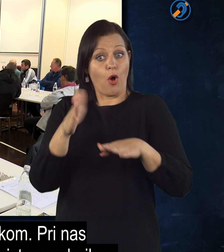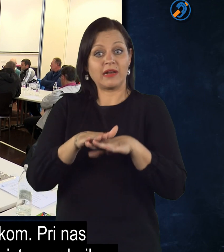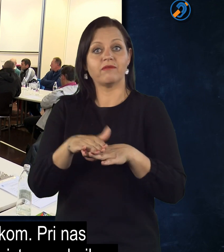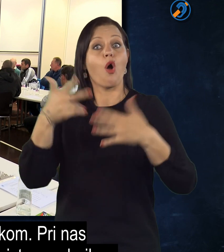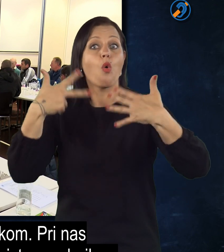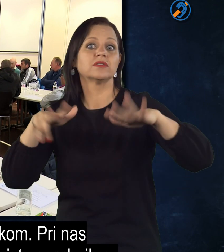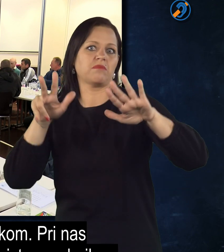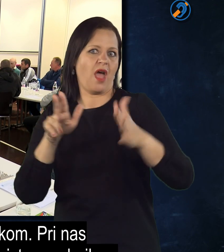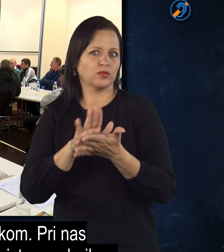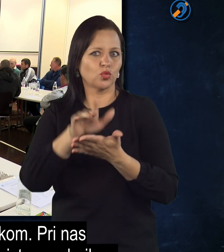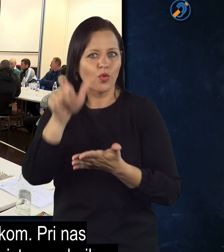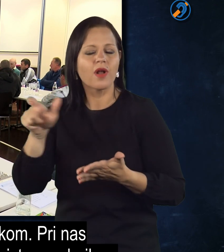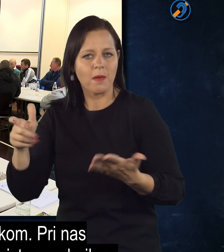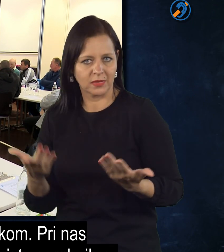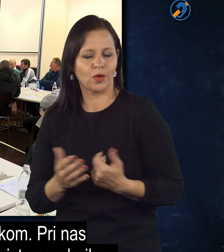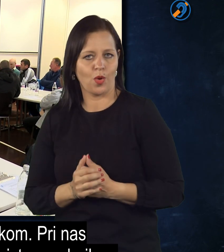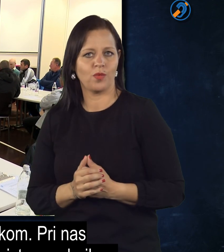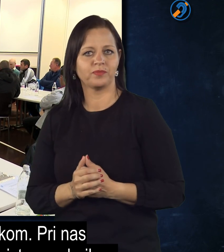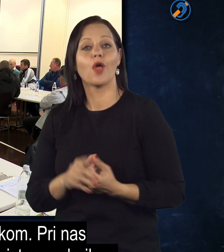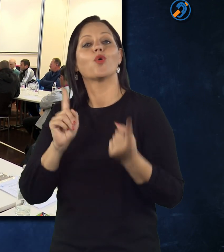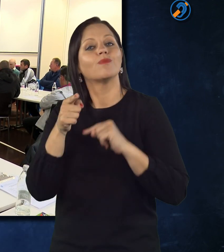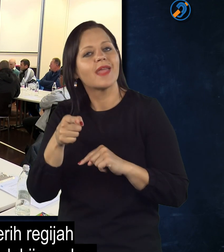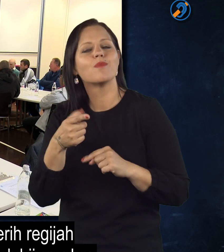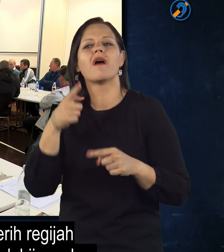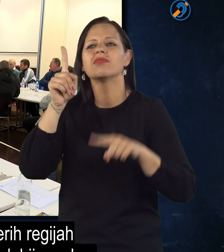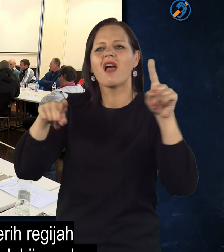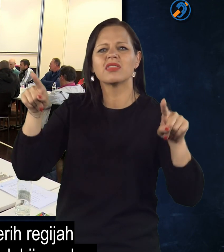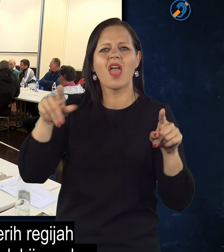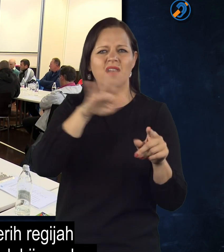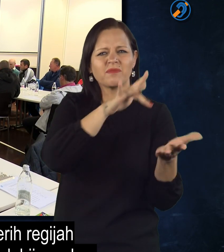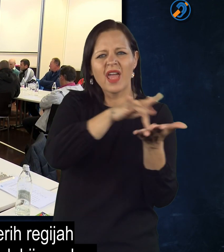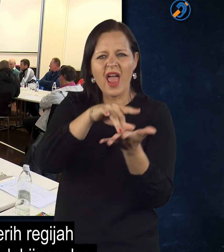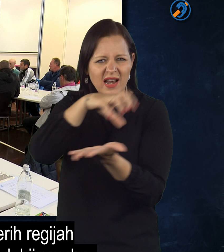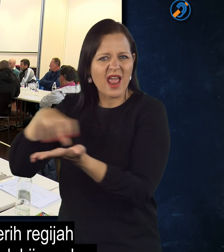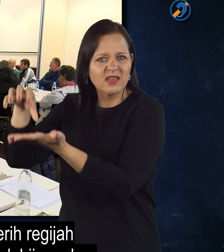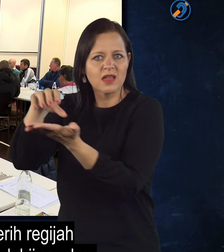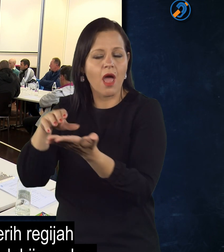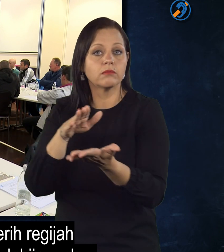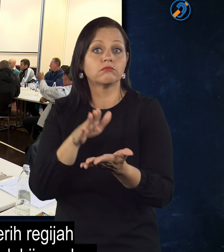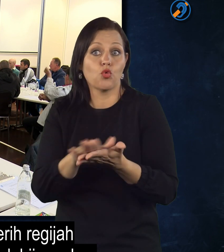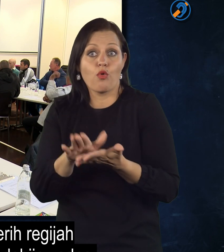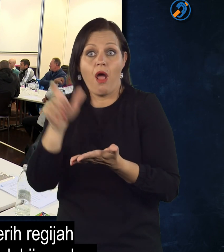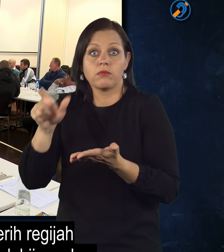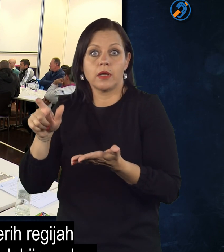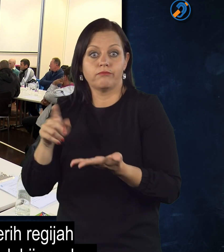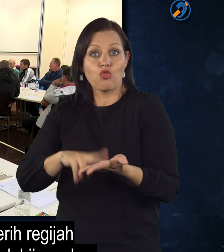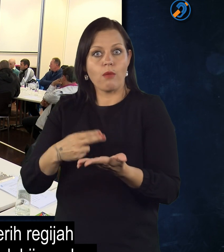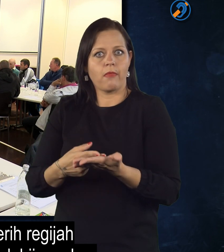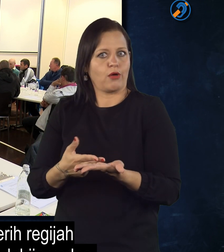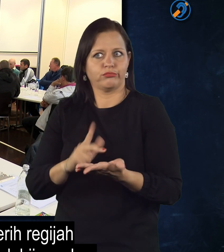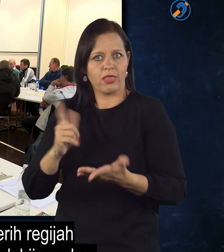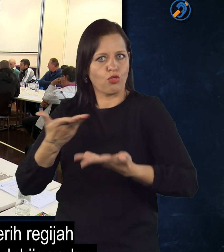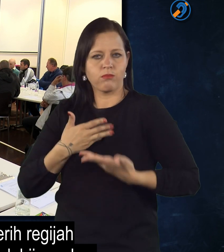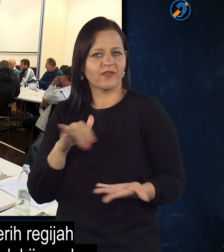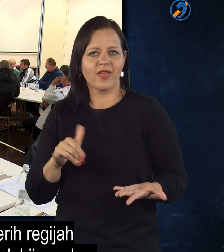pokriva 18 uporabnikov. Kljub temu v nekaterih regijah uporabniki tolmača ne dobijo